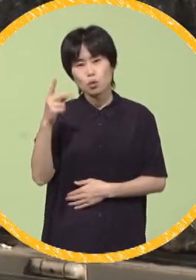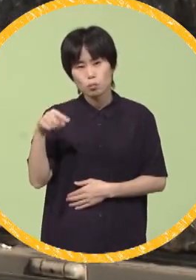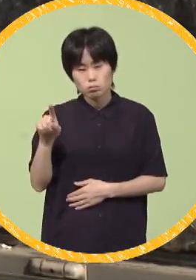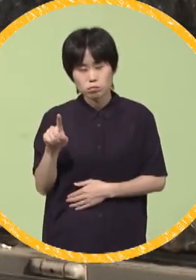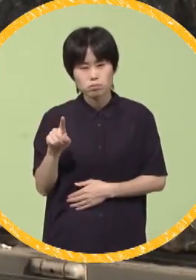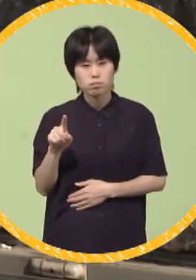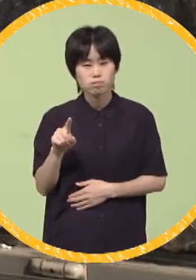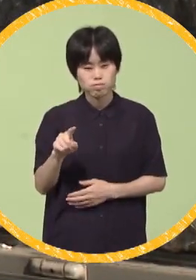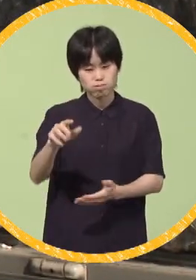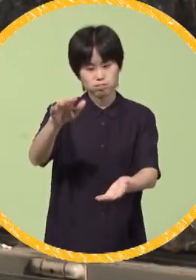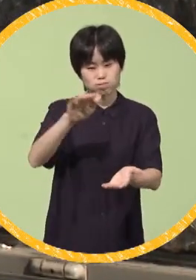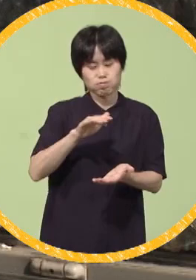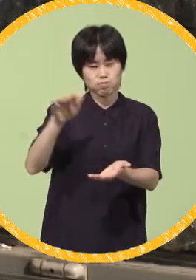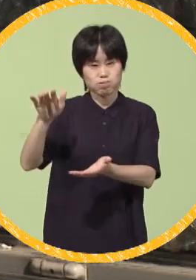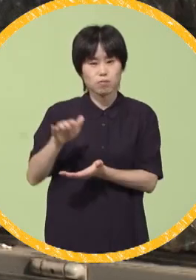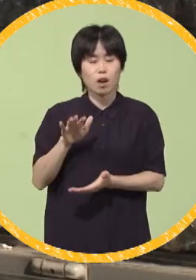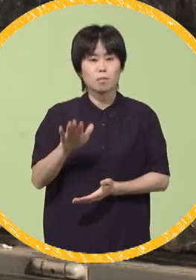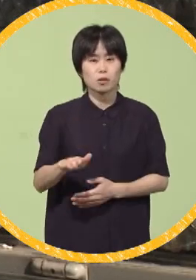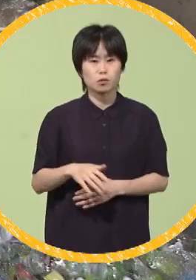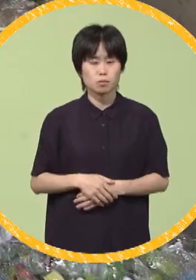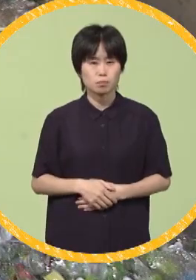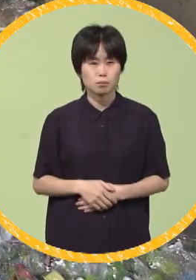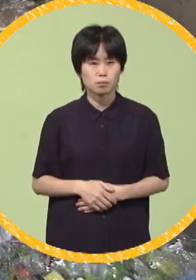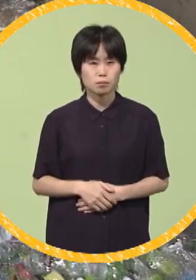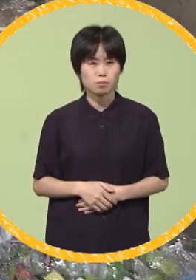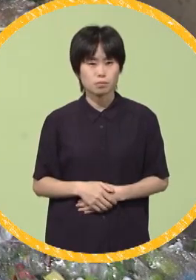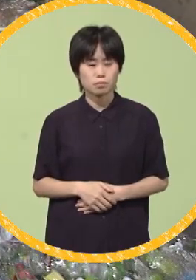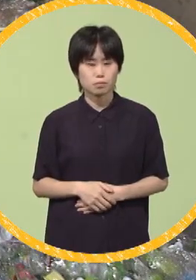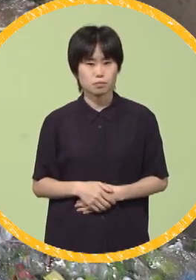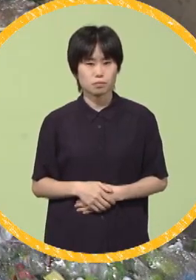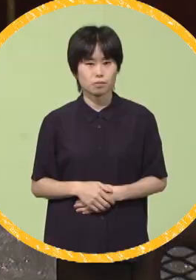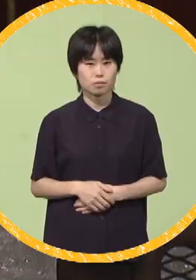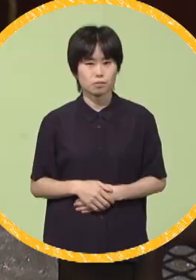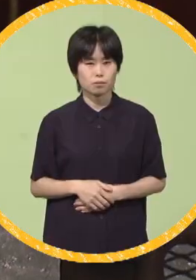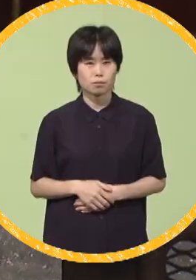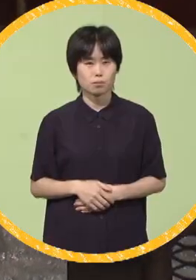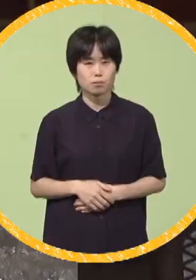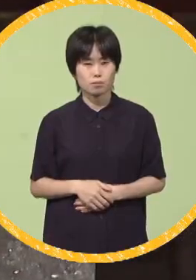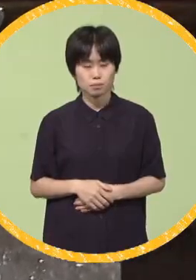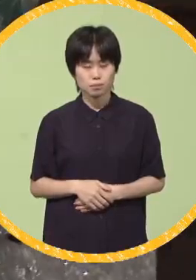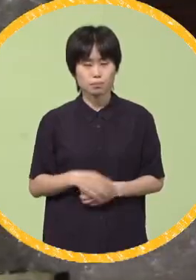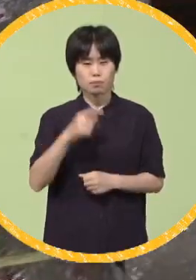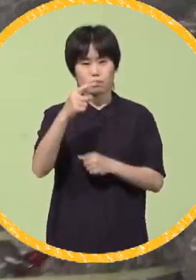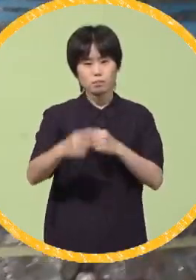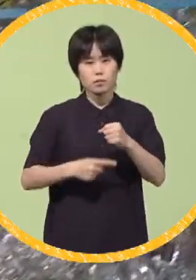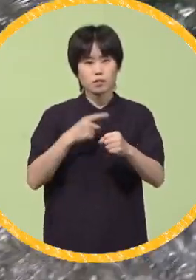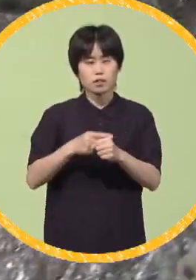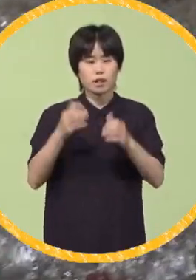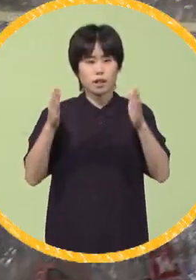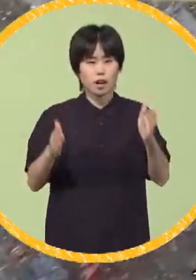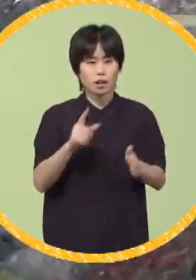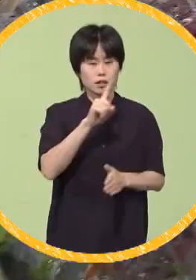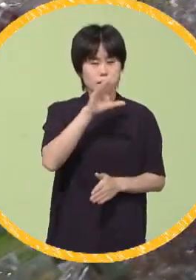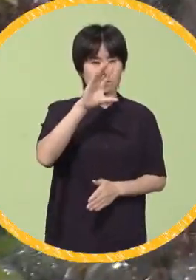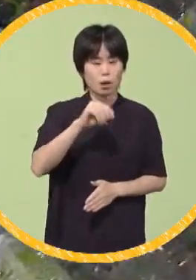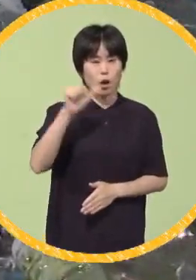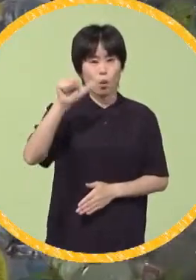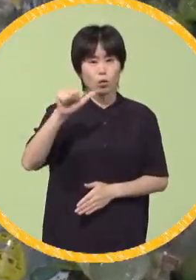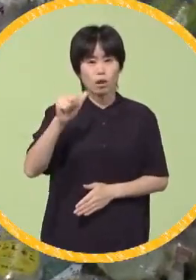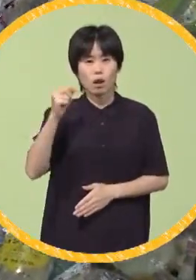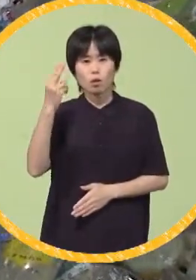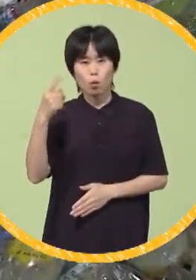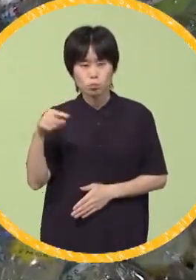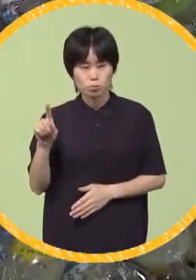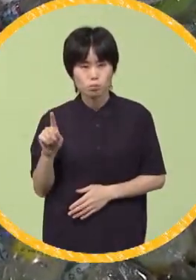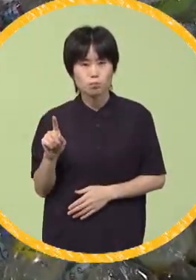荷がございます。 はい、年間でこちらでリサイクルしていてどれぐらいの規模なんです か。約1万5000トンほどの処理を